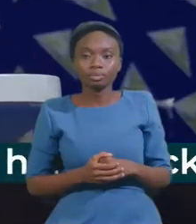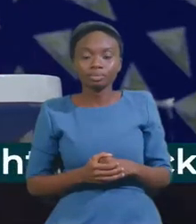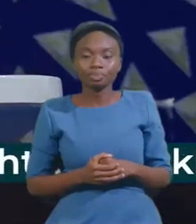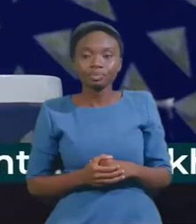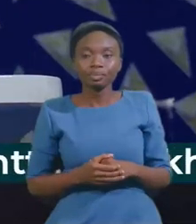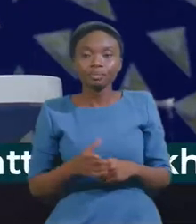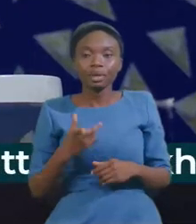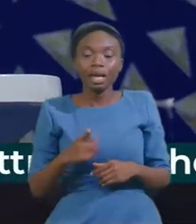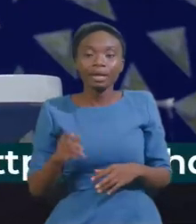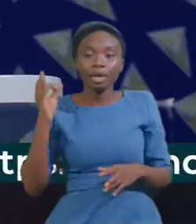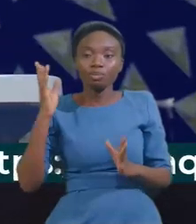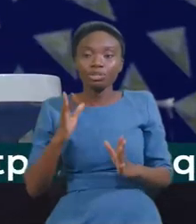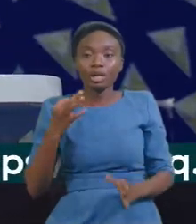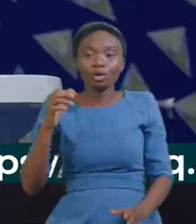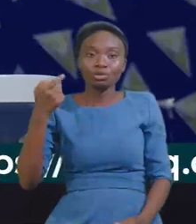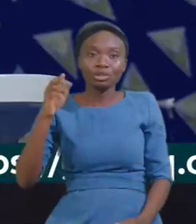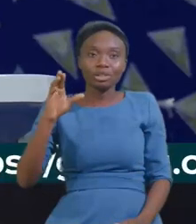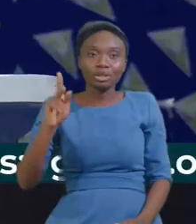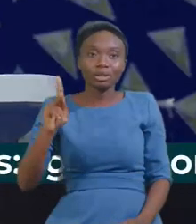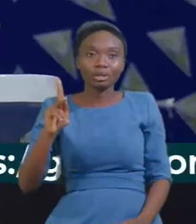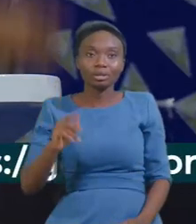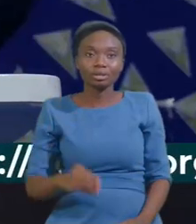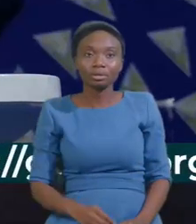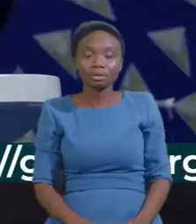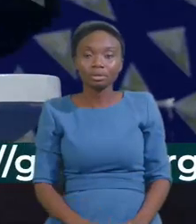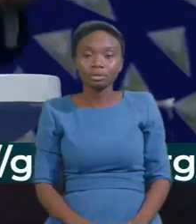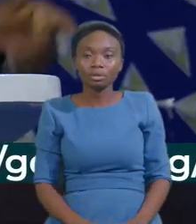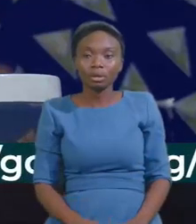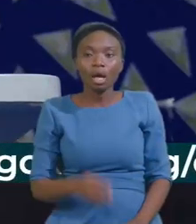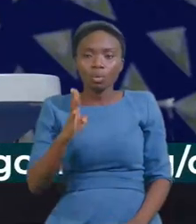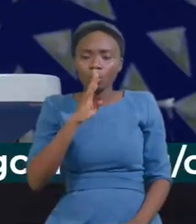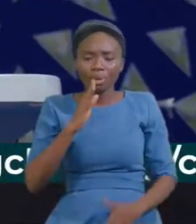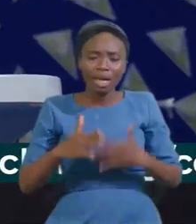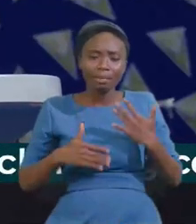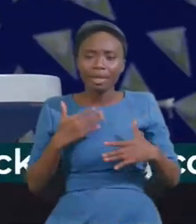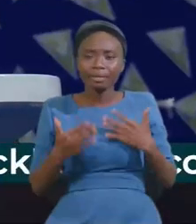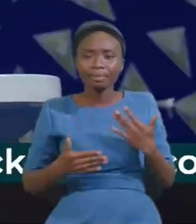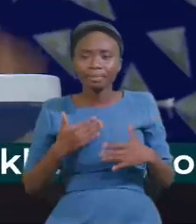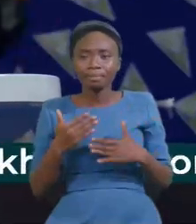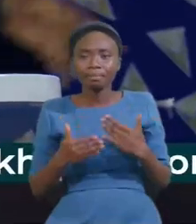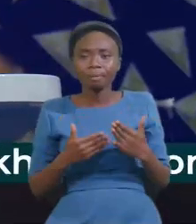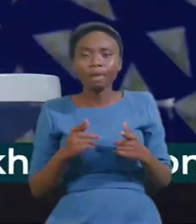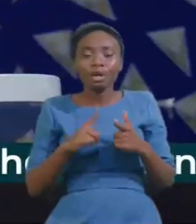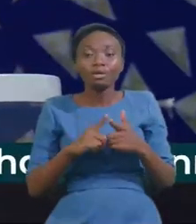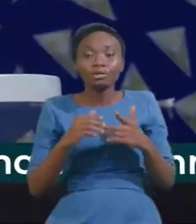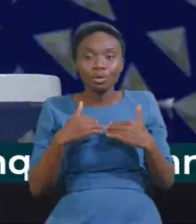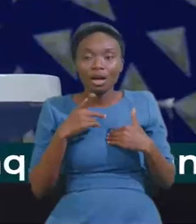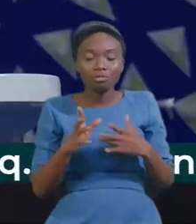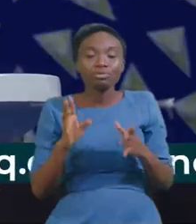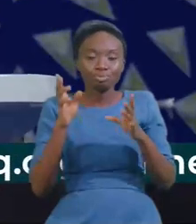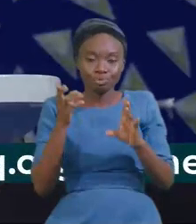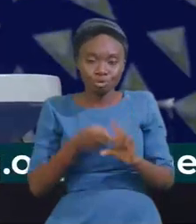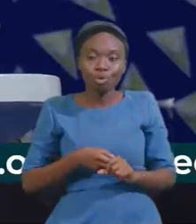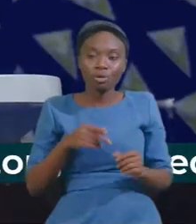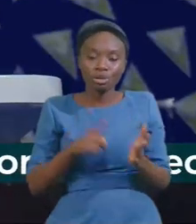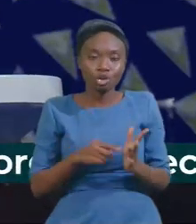of the GCK, selon l'organisateur de la CMK, will be delighted qui sera to have you join this special